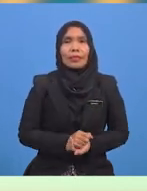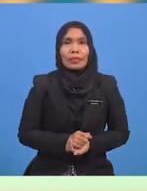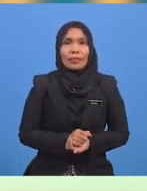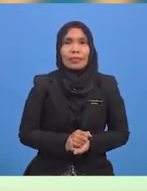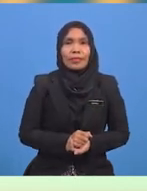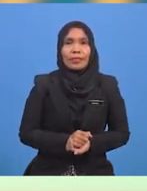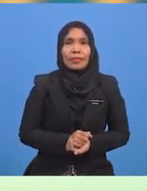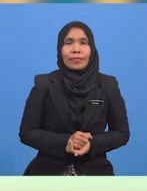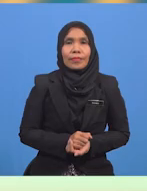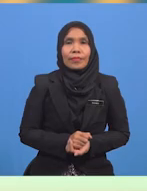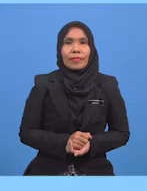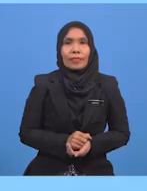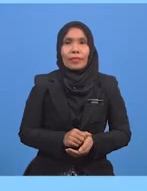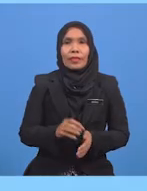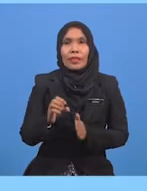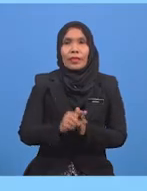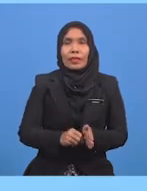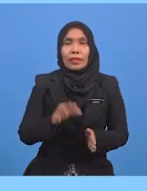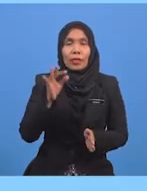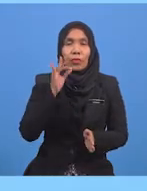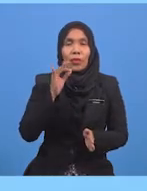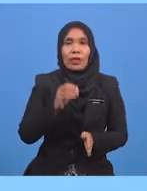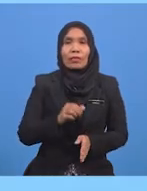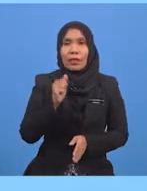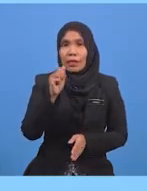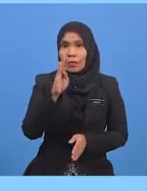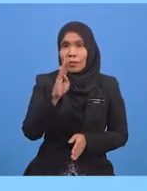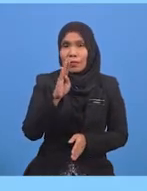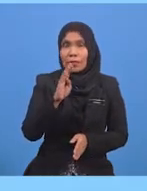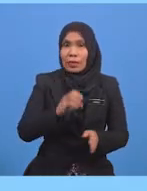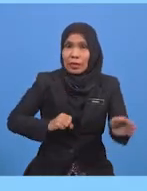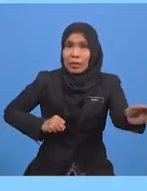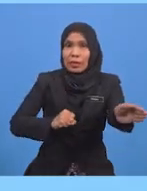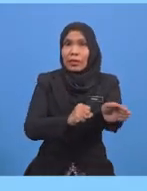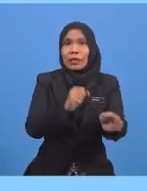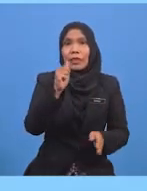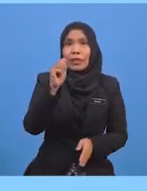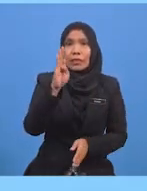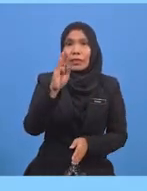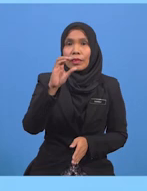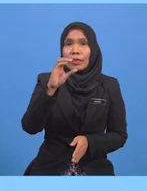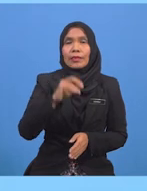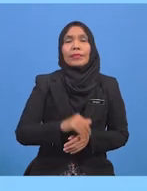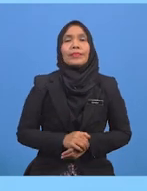segitiga ABC, petua kosinus boleh melibatkan